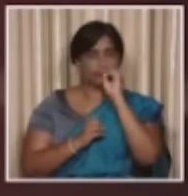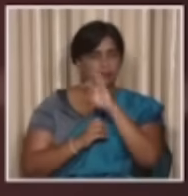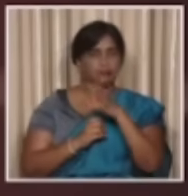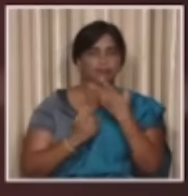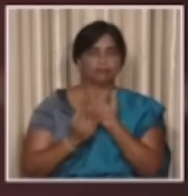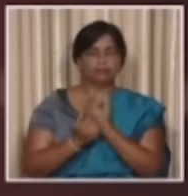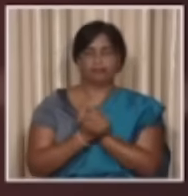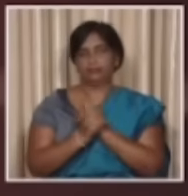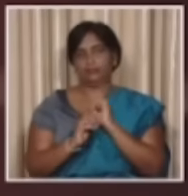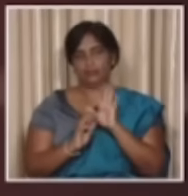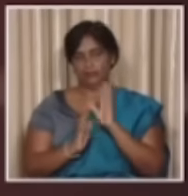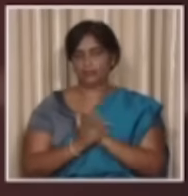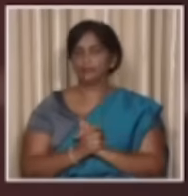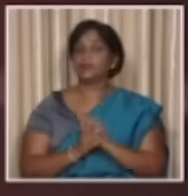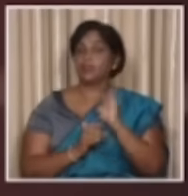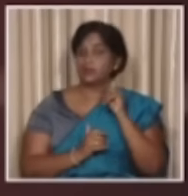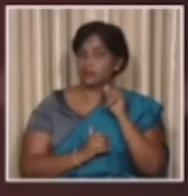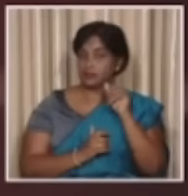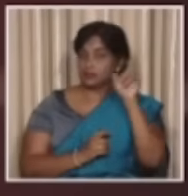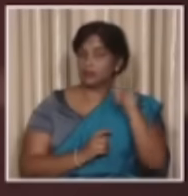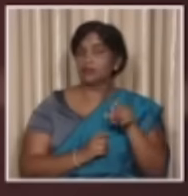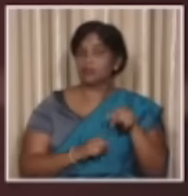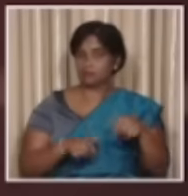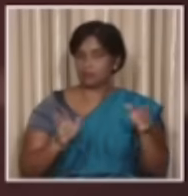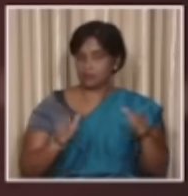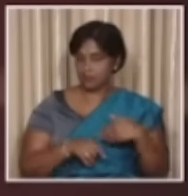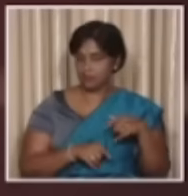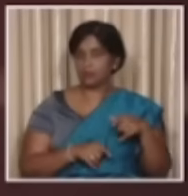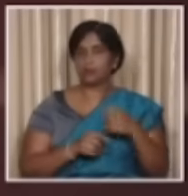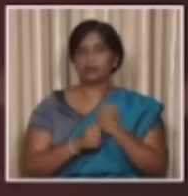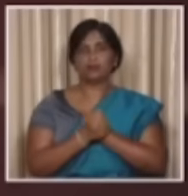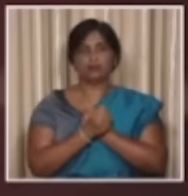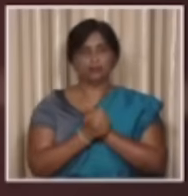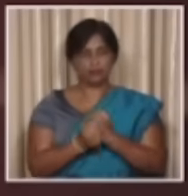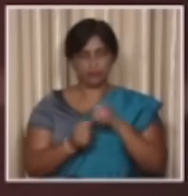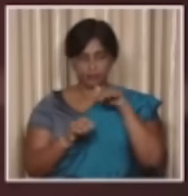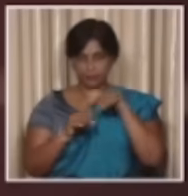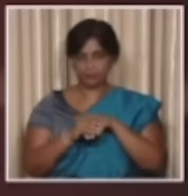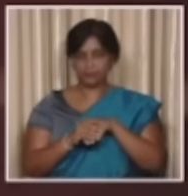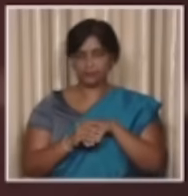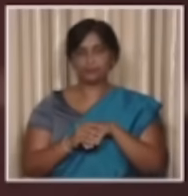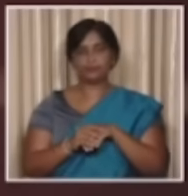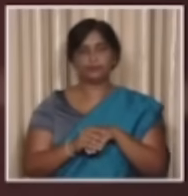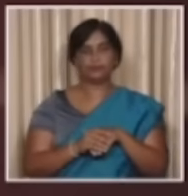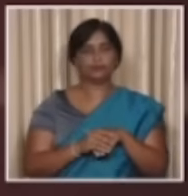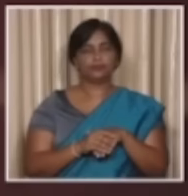එළියේ ඉන්නේ අප කොන්දේසි මත, සමහර උදවිය තාමත් රිමාන්ඩ් බාරේ ඉන්නේ.